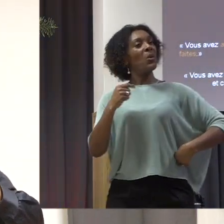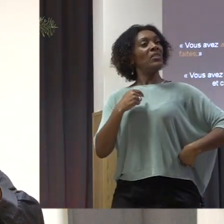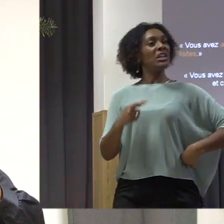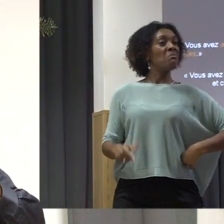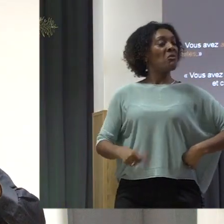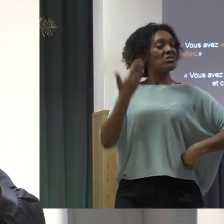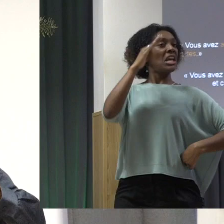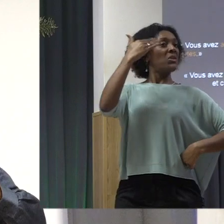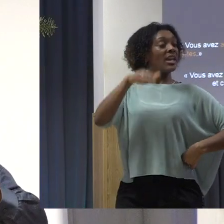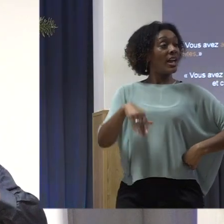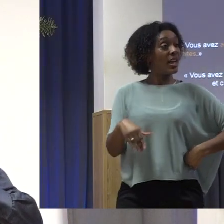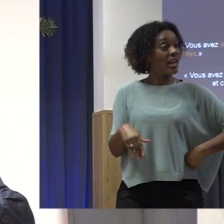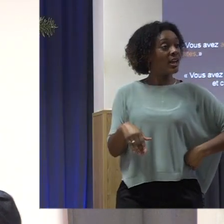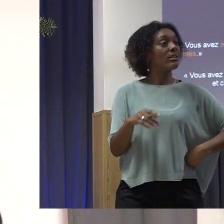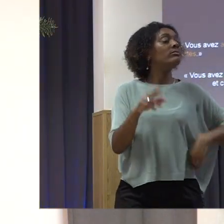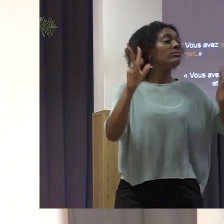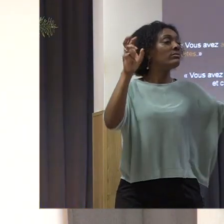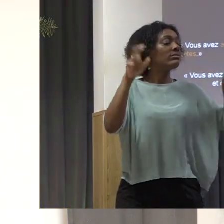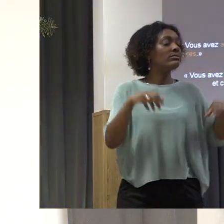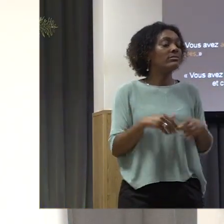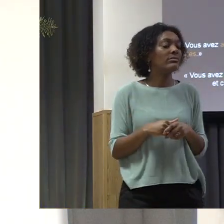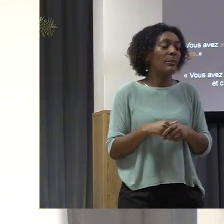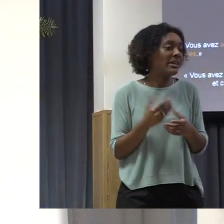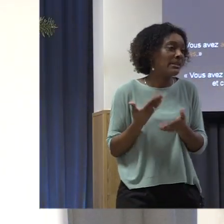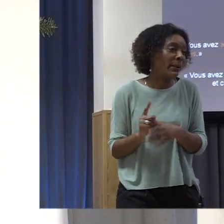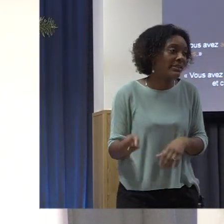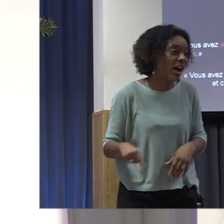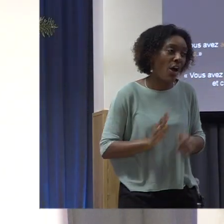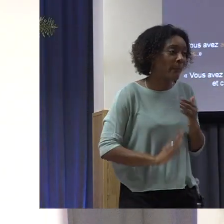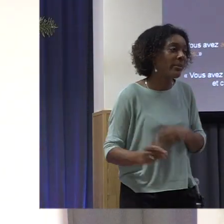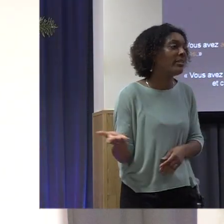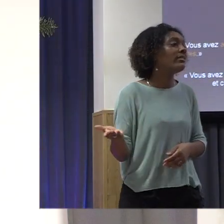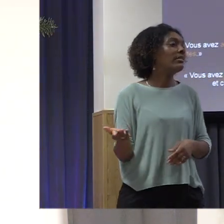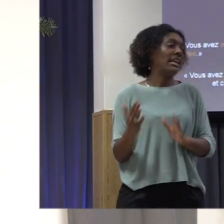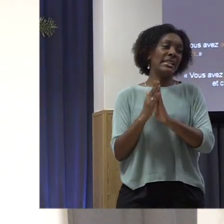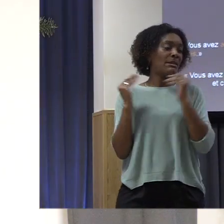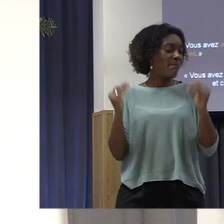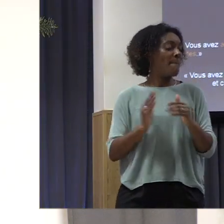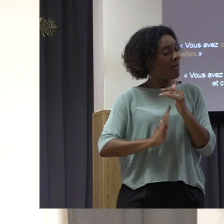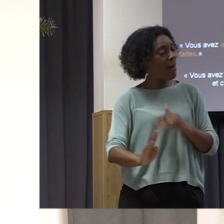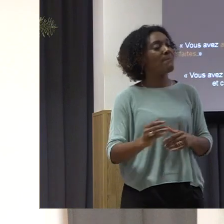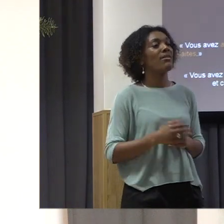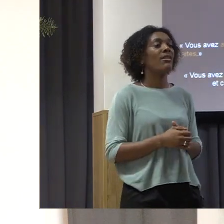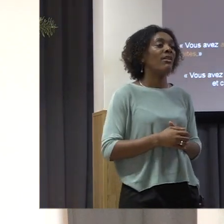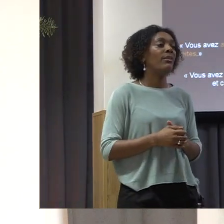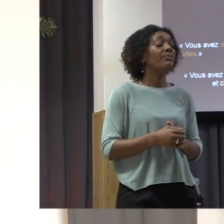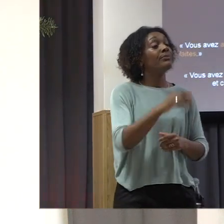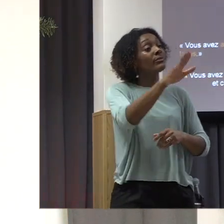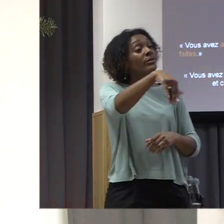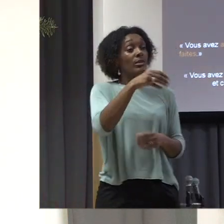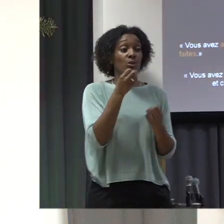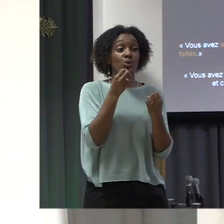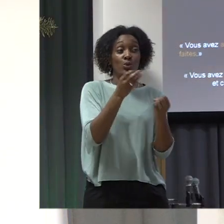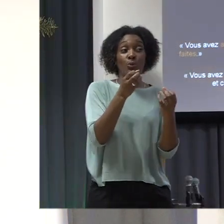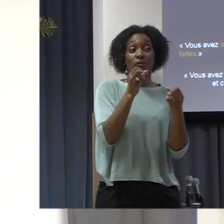nous, on sait faire. Là, vous savez, bien souvent, quand on réussit quelque chose, souvent, on devient